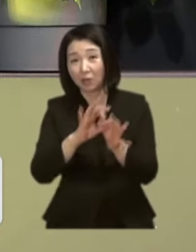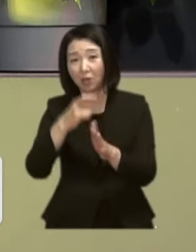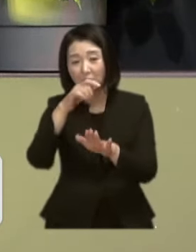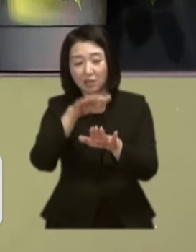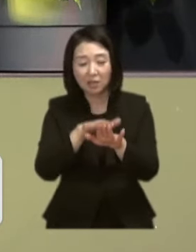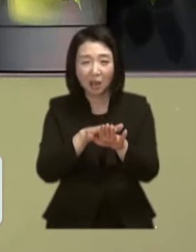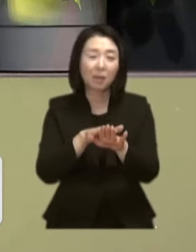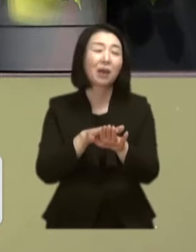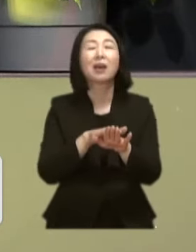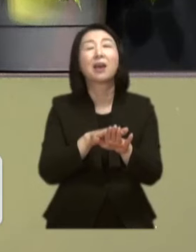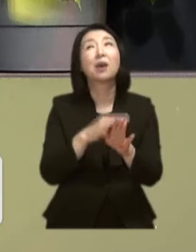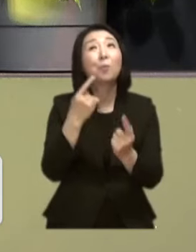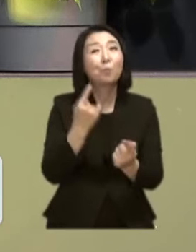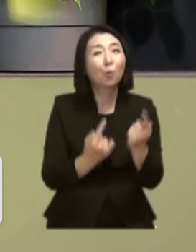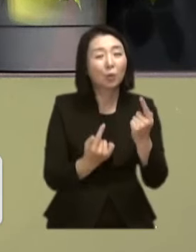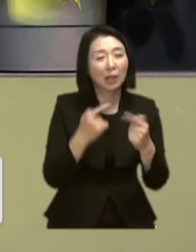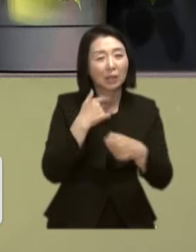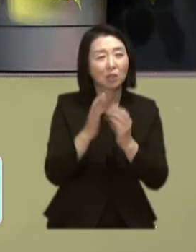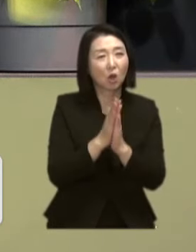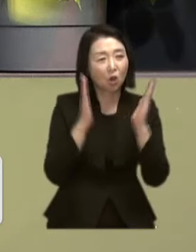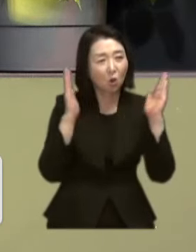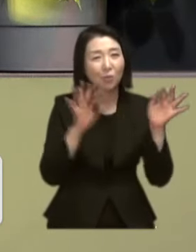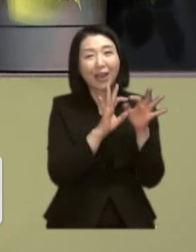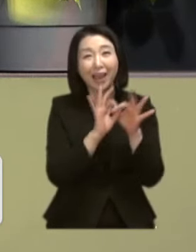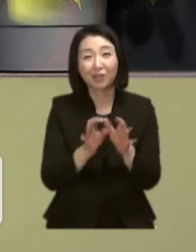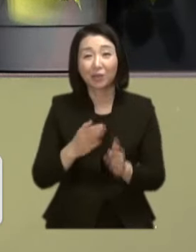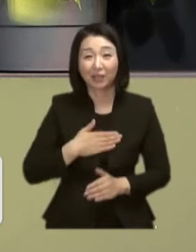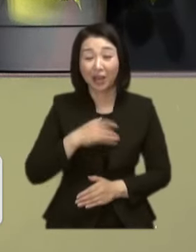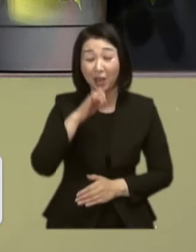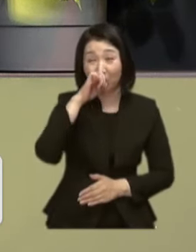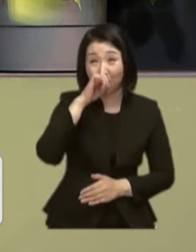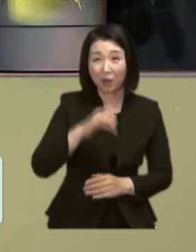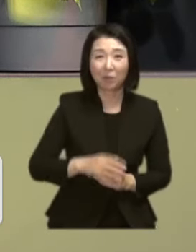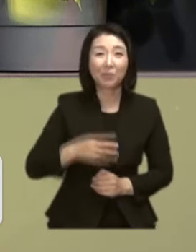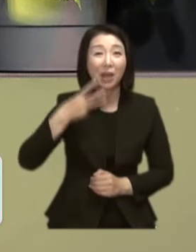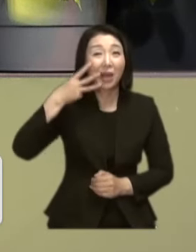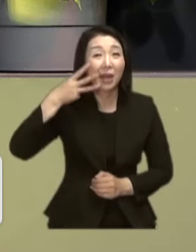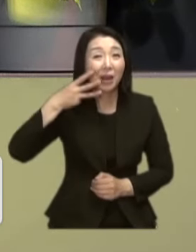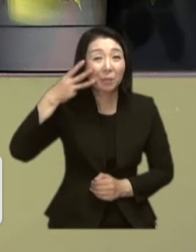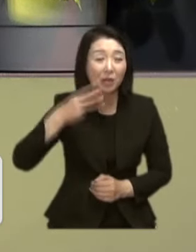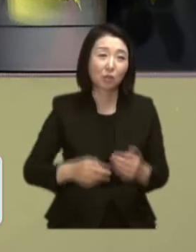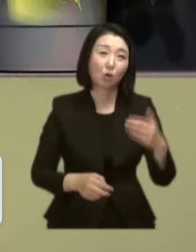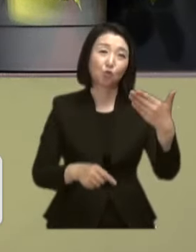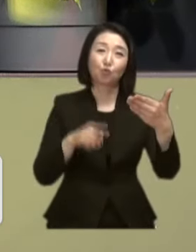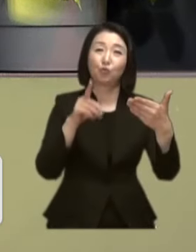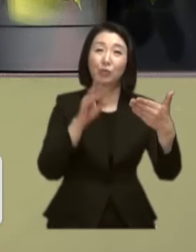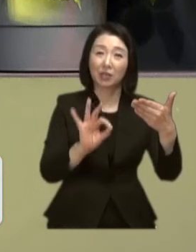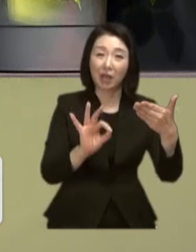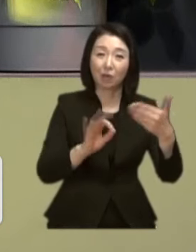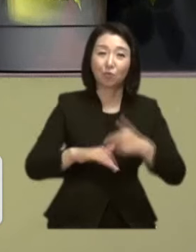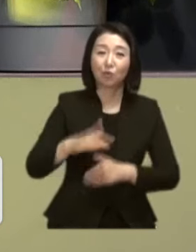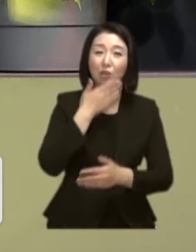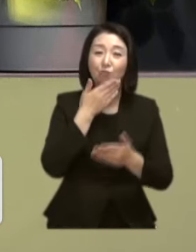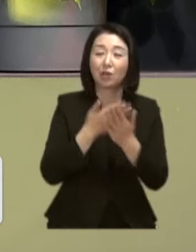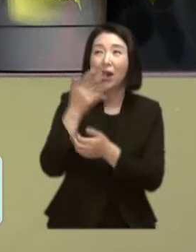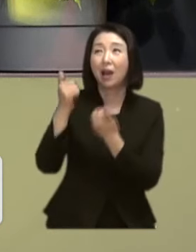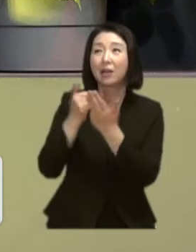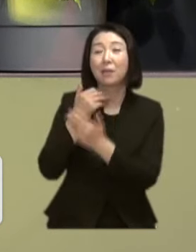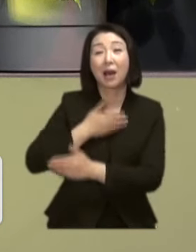계속 성경 공부해요. 제가 좋아하는 것은 예레미야서 9장에 나오는 말씀인데요. 우리에게 중요한 것은 하나님을 아는